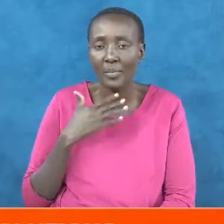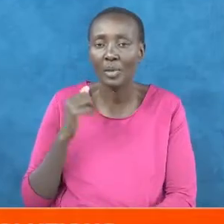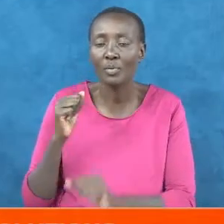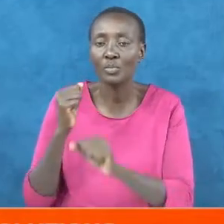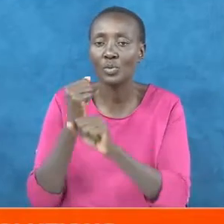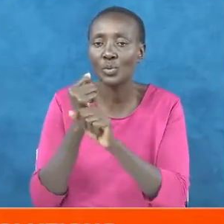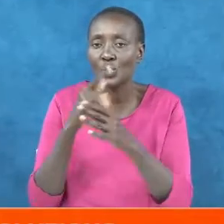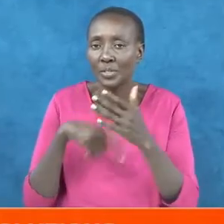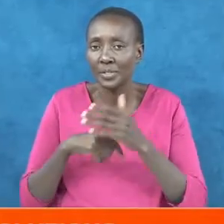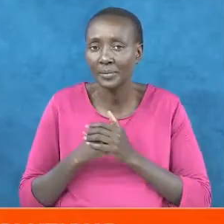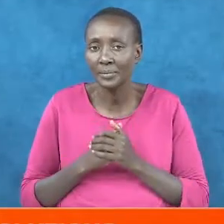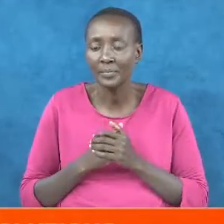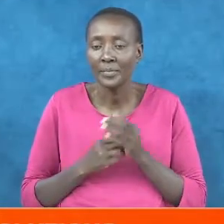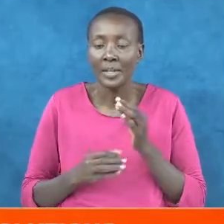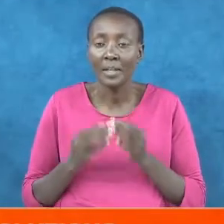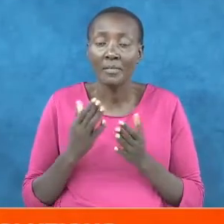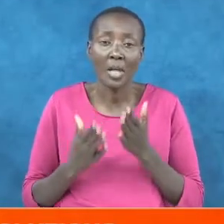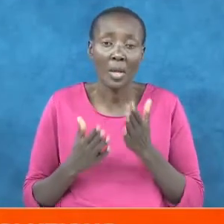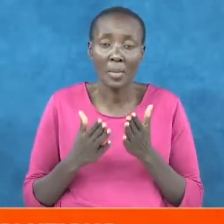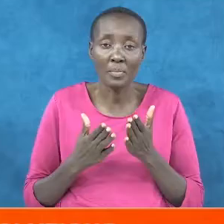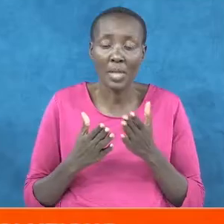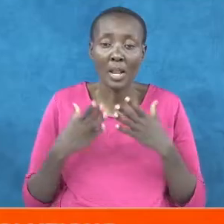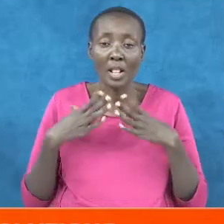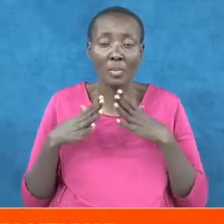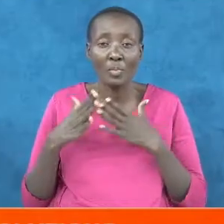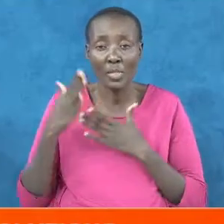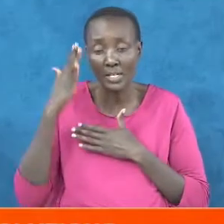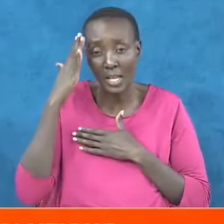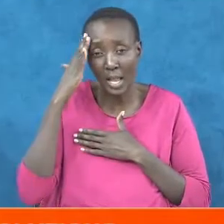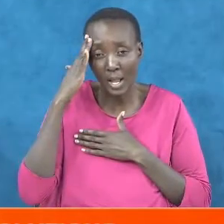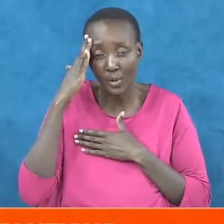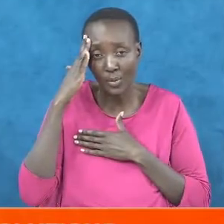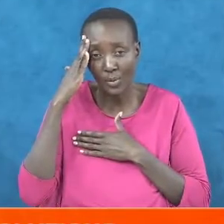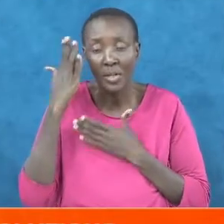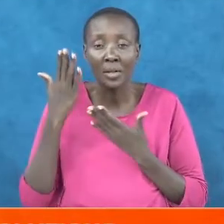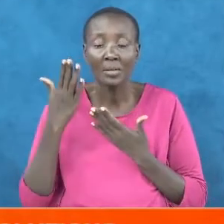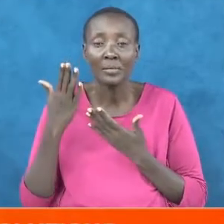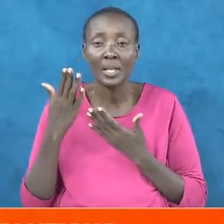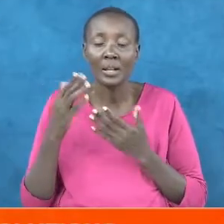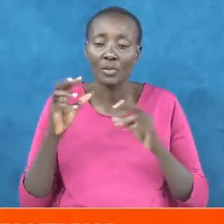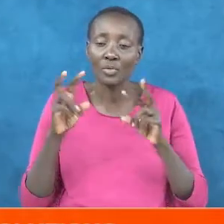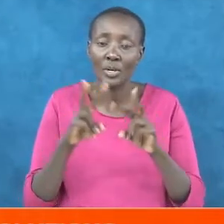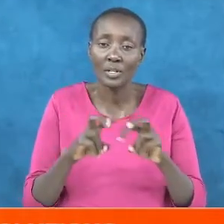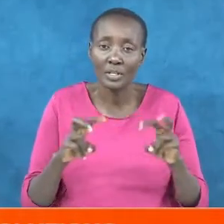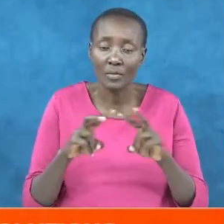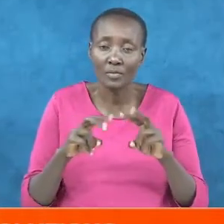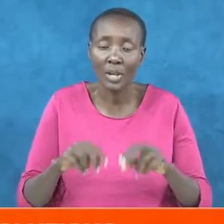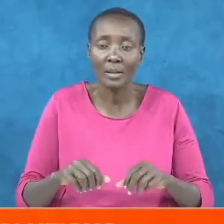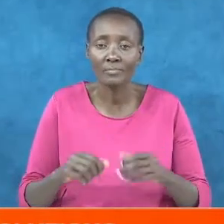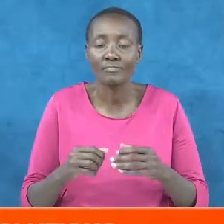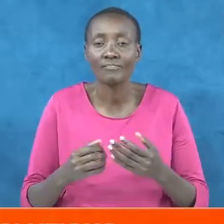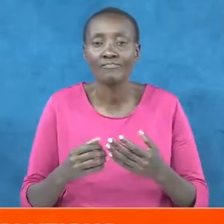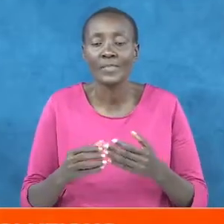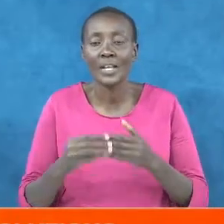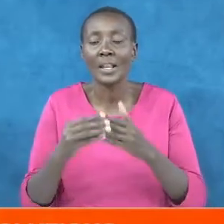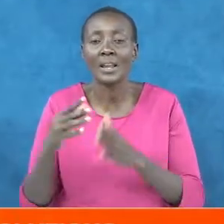hivi, kama ni majamaa wenye tumezaliwa na mama mmoja, tutafute mkuu wetu